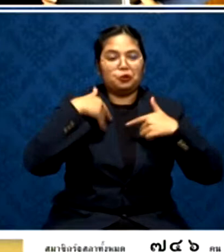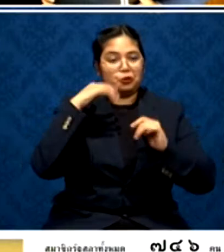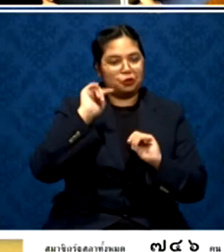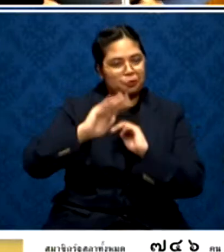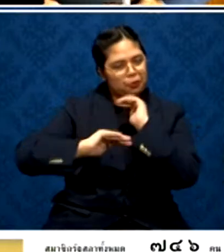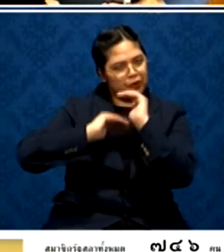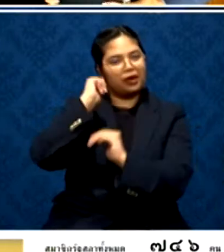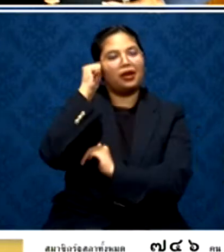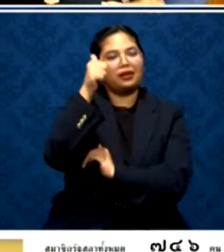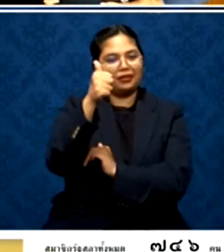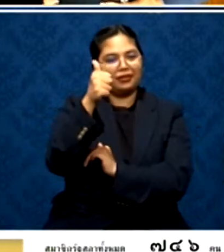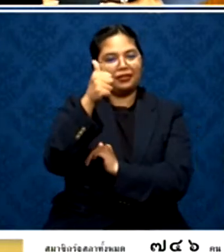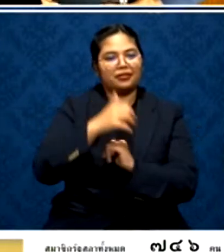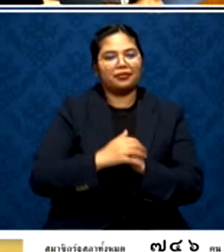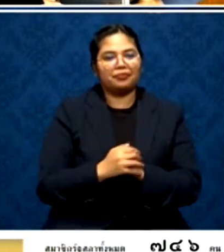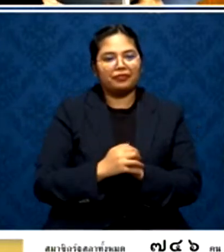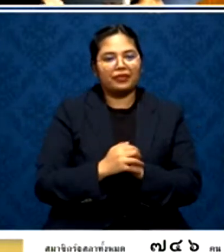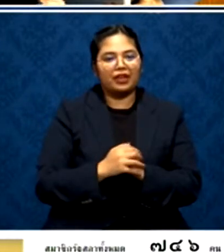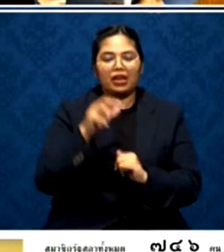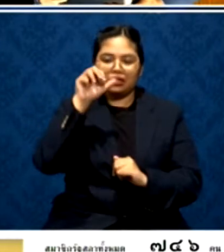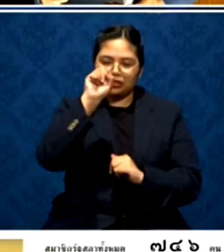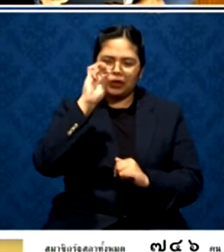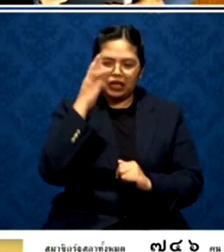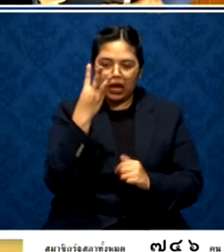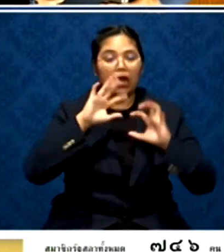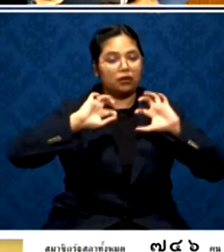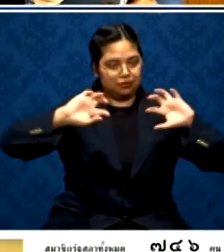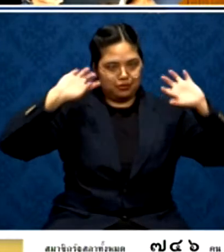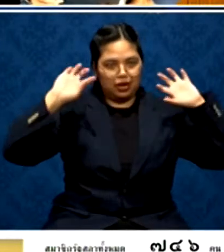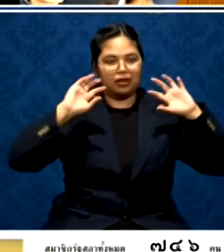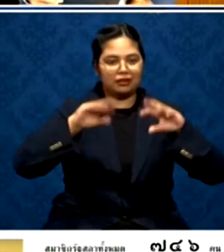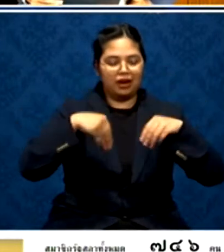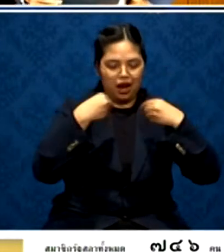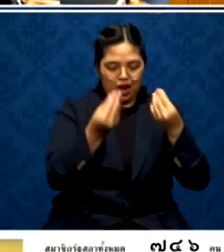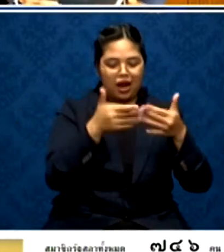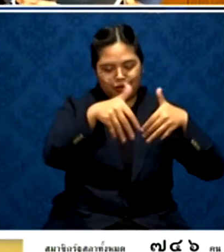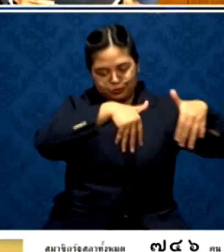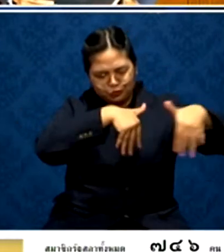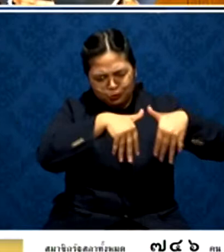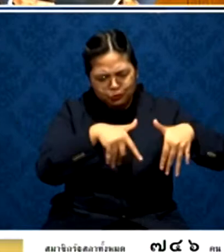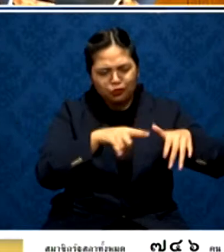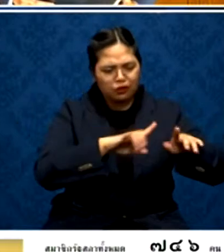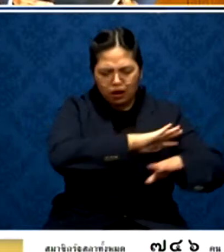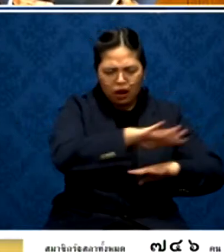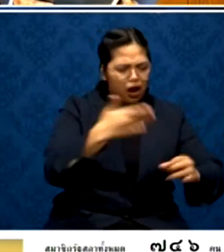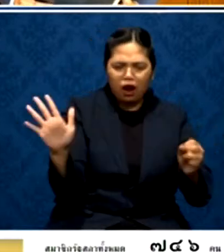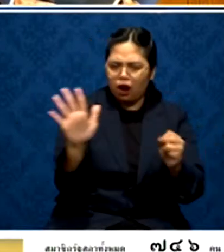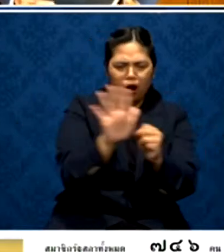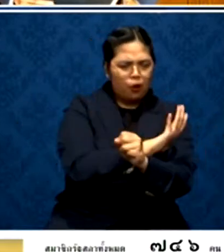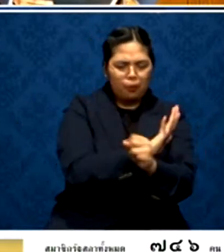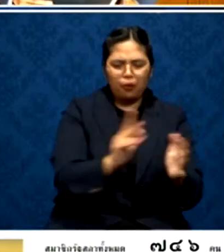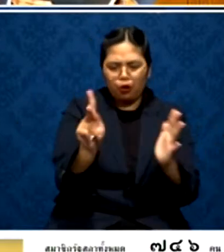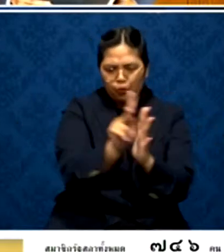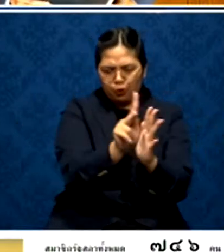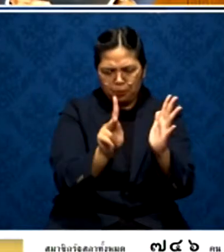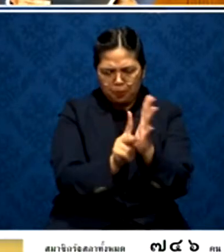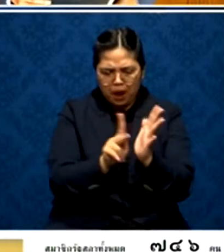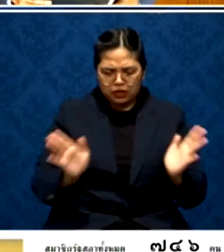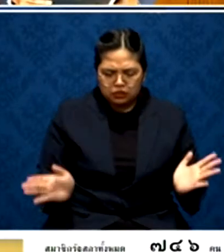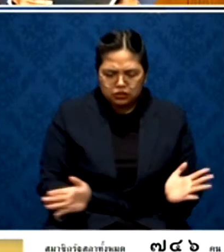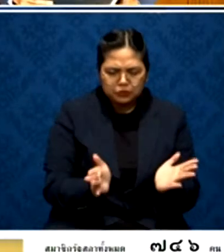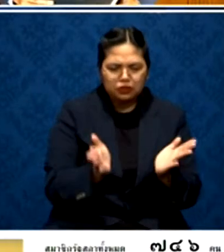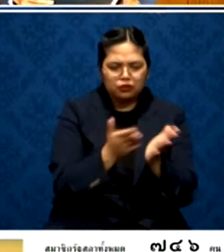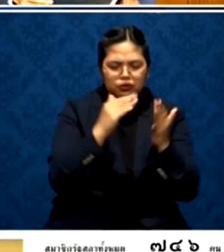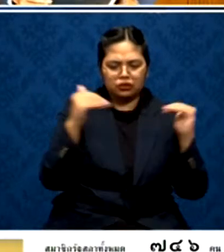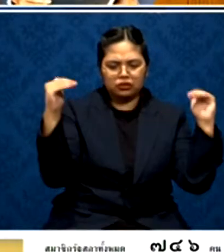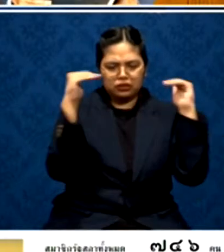ด้วยสวัสดิการโดยรัฐรัฐบาลจะผลักดันให้มีกฎหมายสนับสนุนสิทธิ